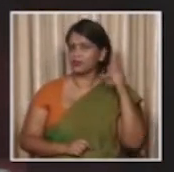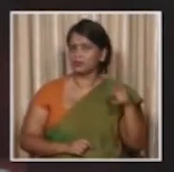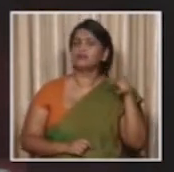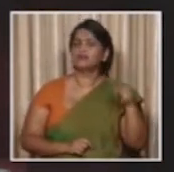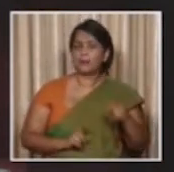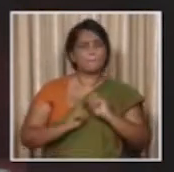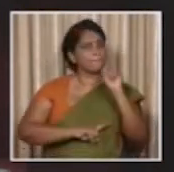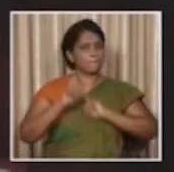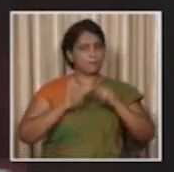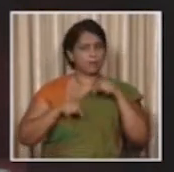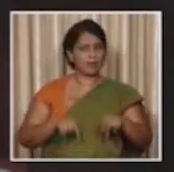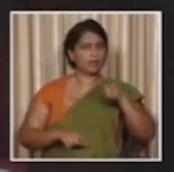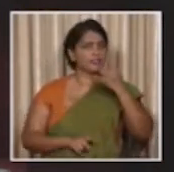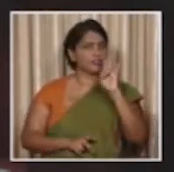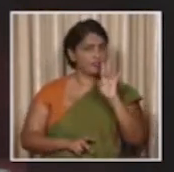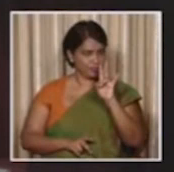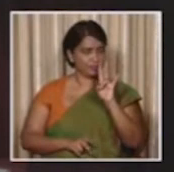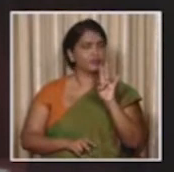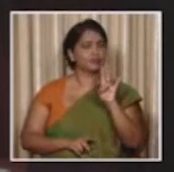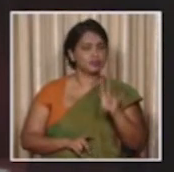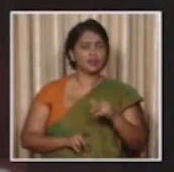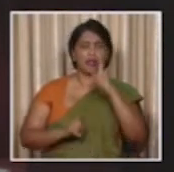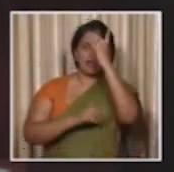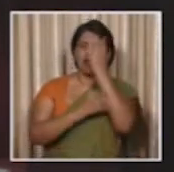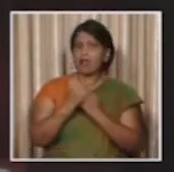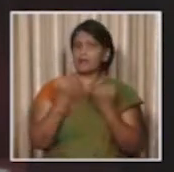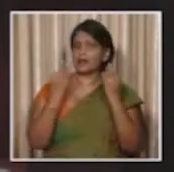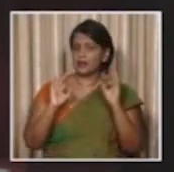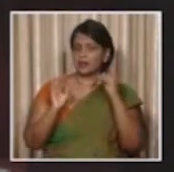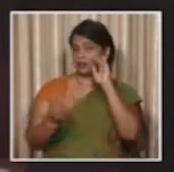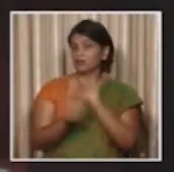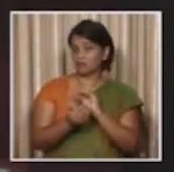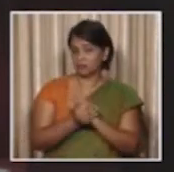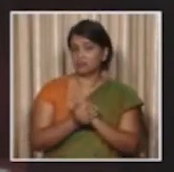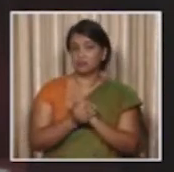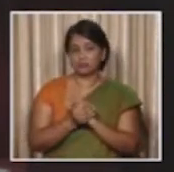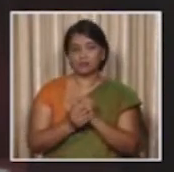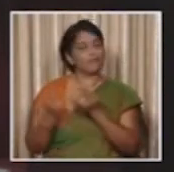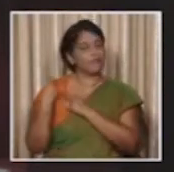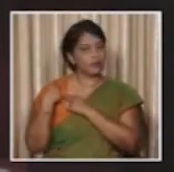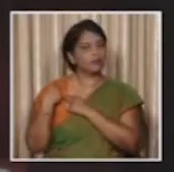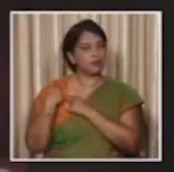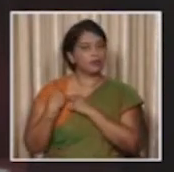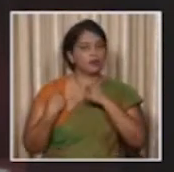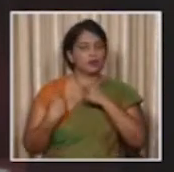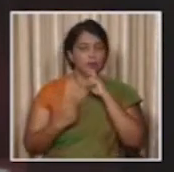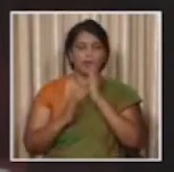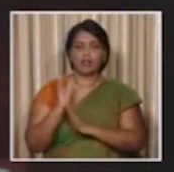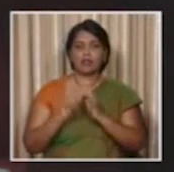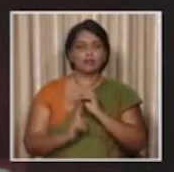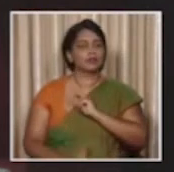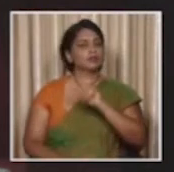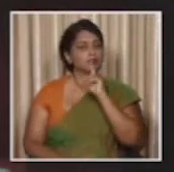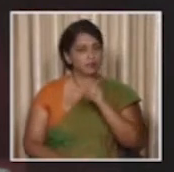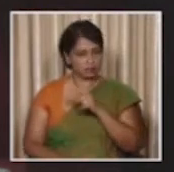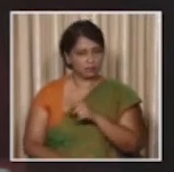මේ පාර්ලිමේන්තුවේ මේ 225ම මේ ආගමික නිදහස ආරක්ෂා කරන්නට බැඳී සිටිනවා. ඒ නිසා අධිකරණ ඇමතුමාගෙන් ඉල්ලීමක්